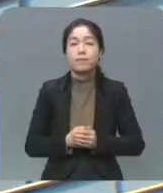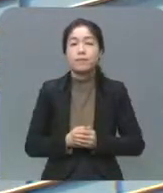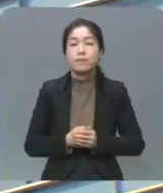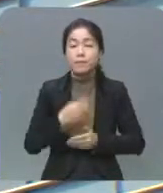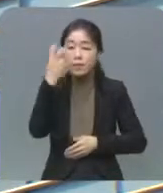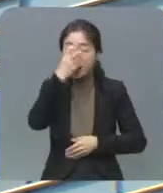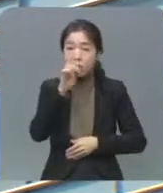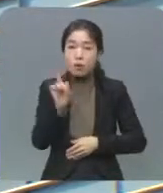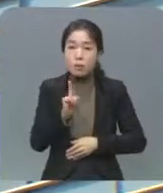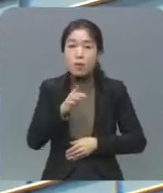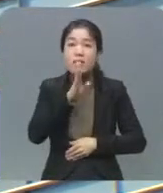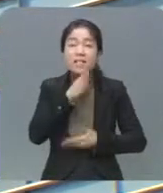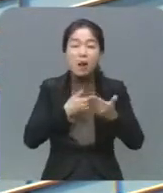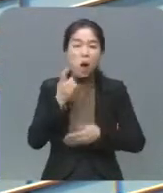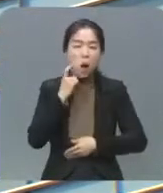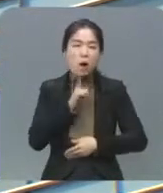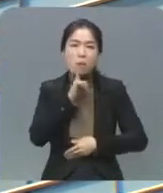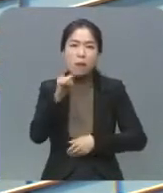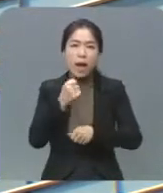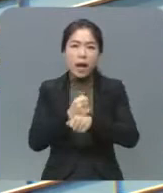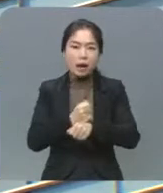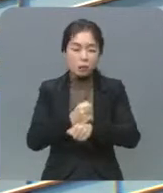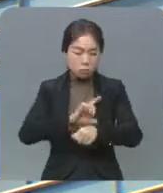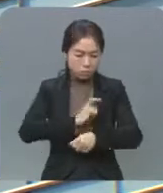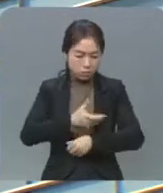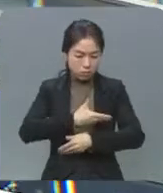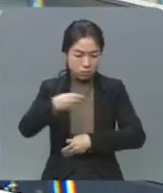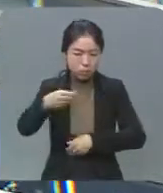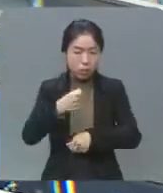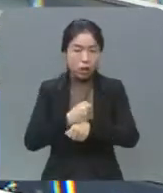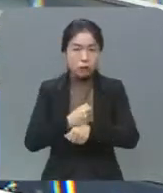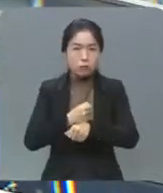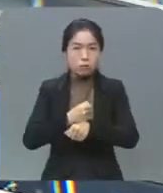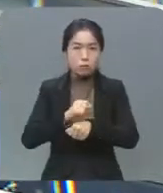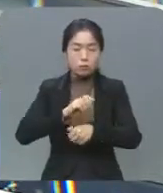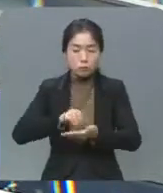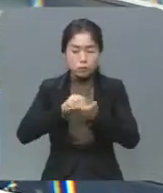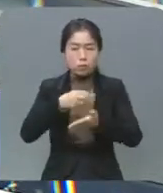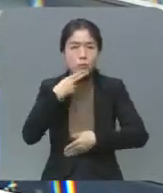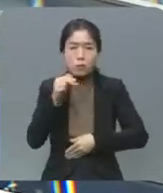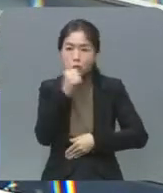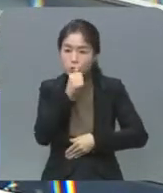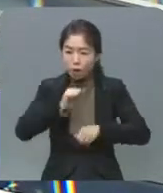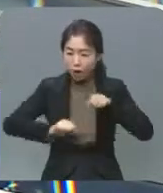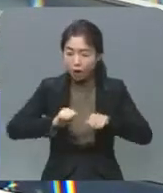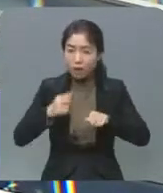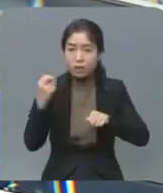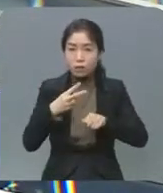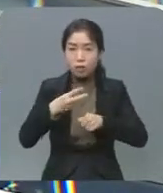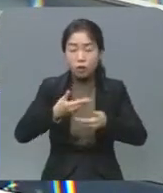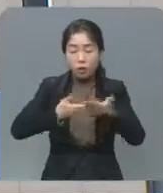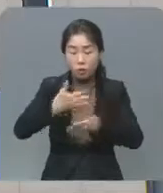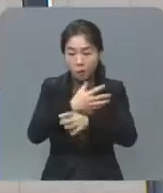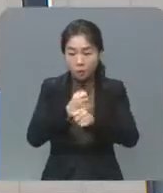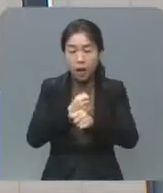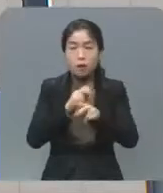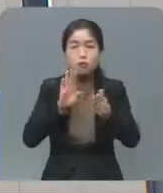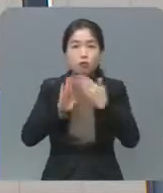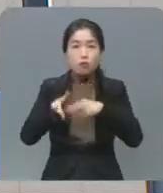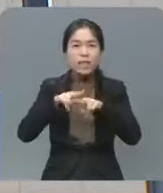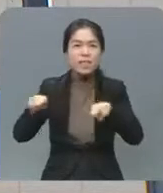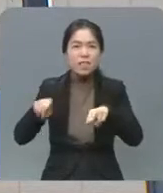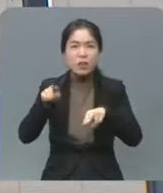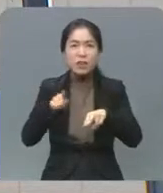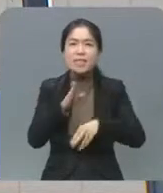단속 대상은 실거래가 거짓 신고와 자격증 대여, 무등록 중개 행위 등으로 부동산 거래 계약을 한 뒤 취소하는